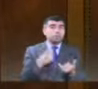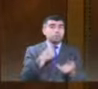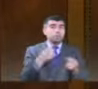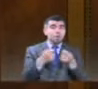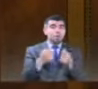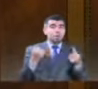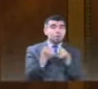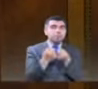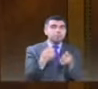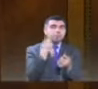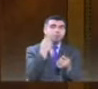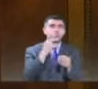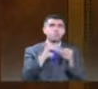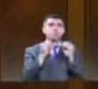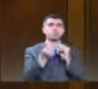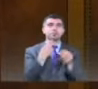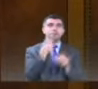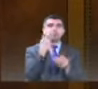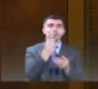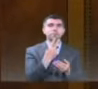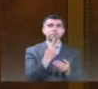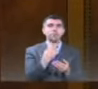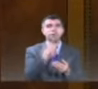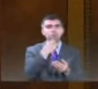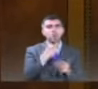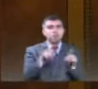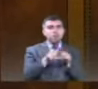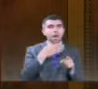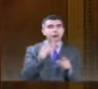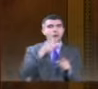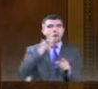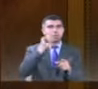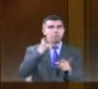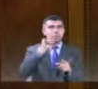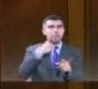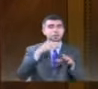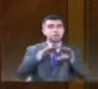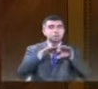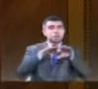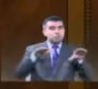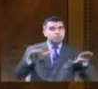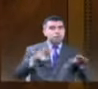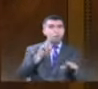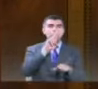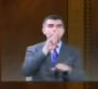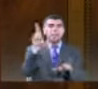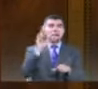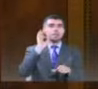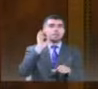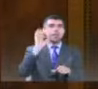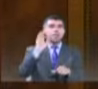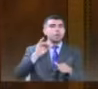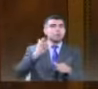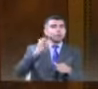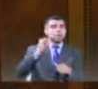نحن نراها أمام عيوننا. فيخليونا نمشيو بالتي يحسن. الحمد لله أن هذا المغرب كيمشيوه ملوك، الحمد لله